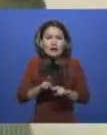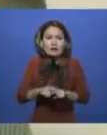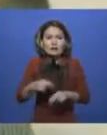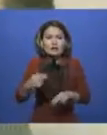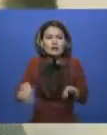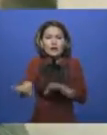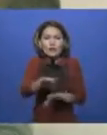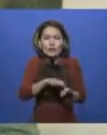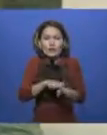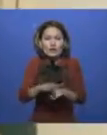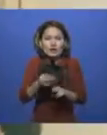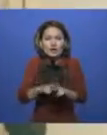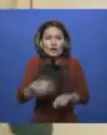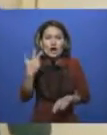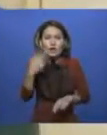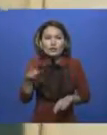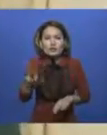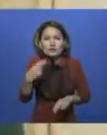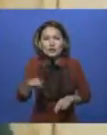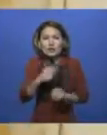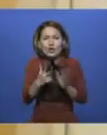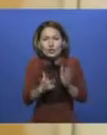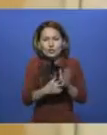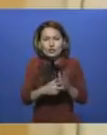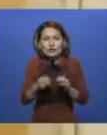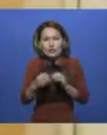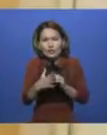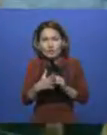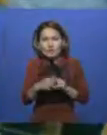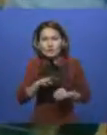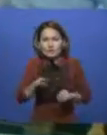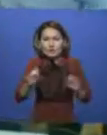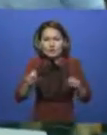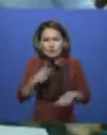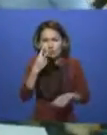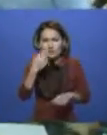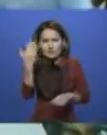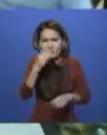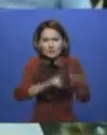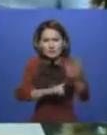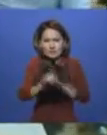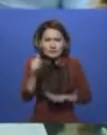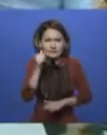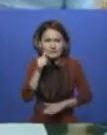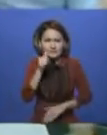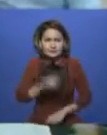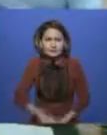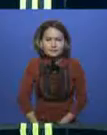алғашқы бөлімі 30 желтоқсан күні 18:15-те эфирге шығады. Ғани Дәулетбаққызы, Ғалым Шалабаев,